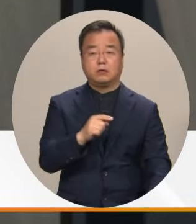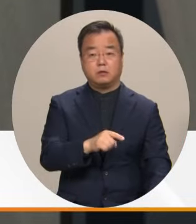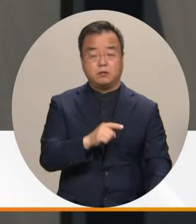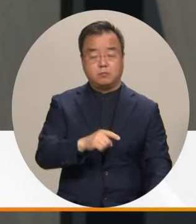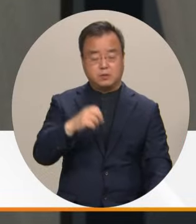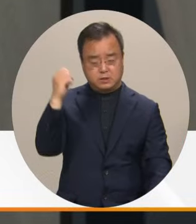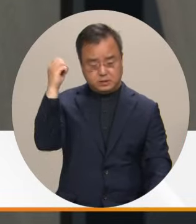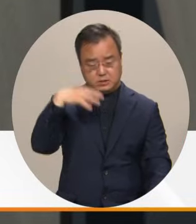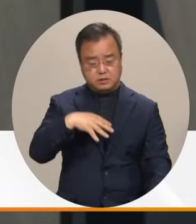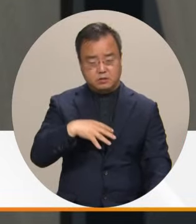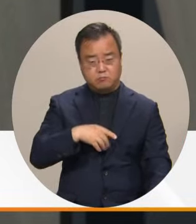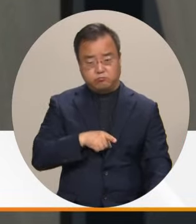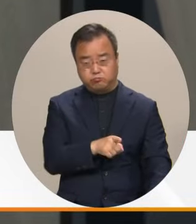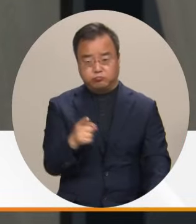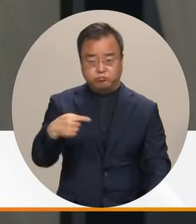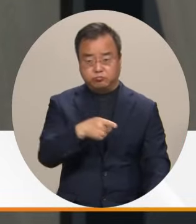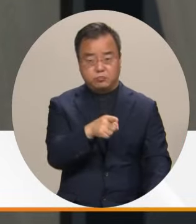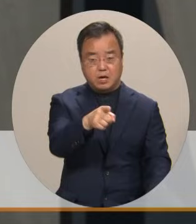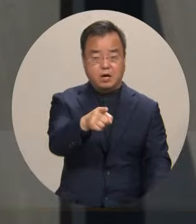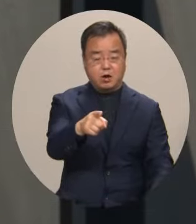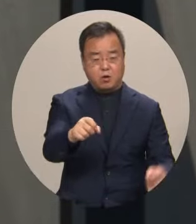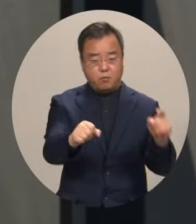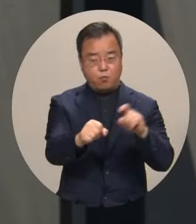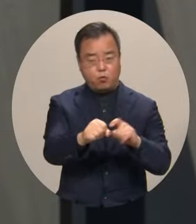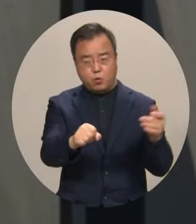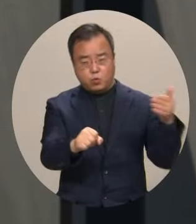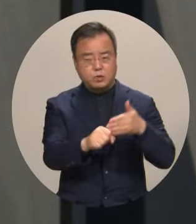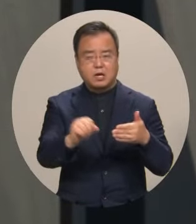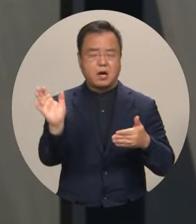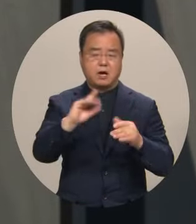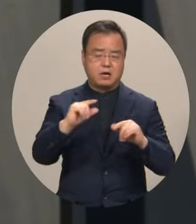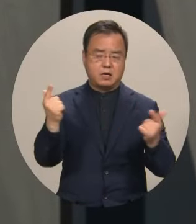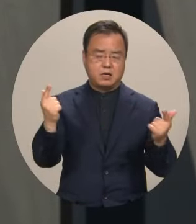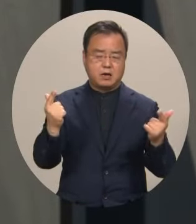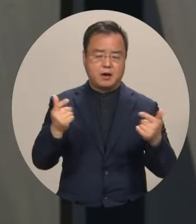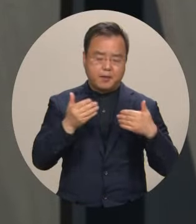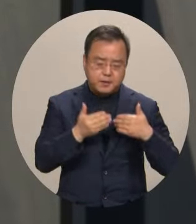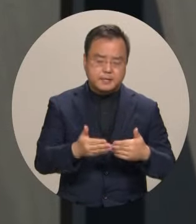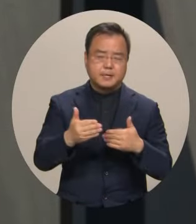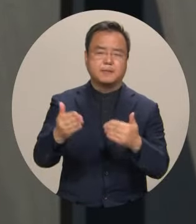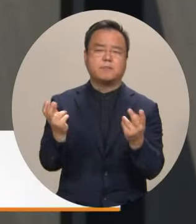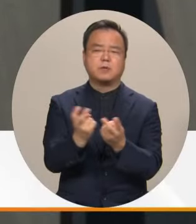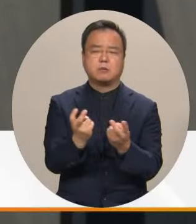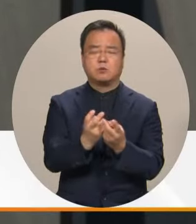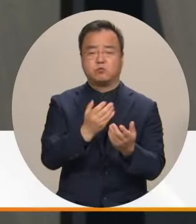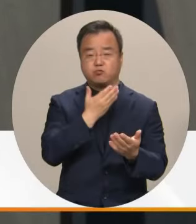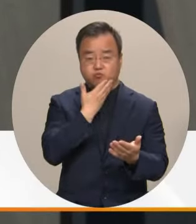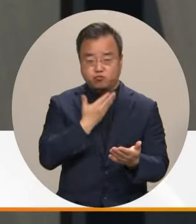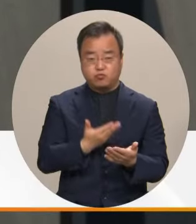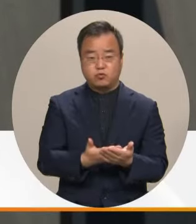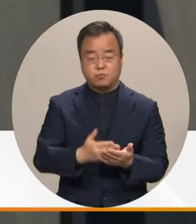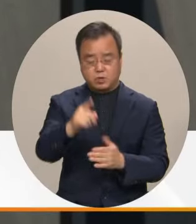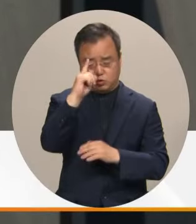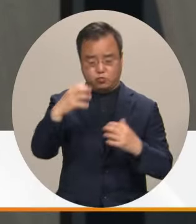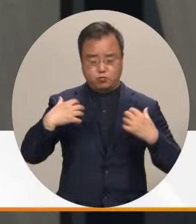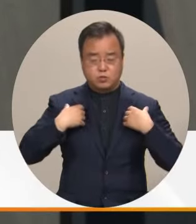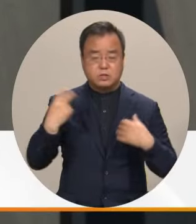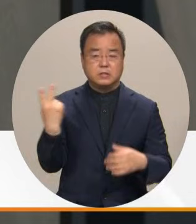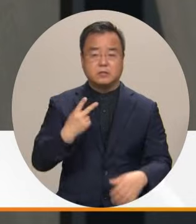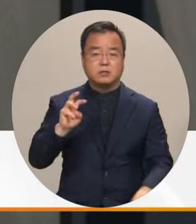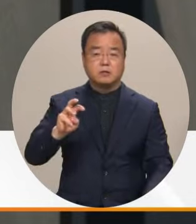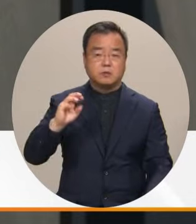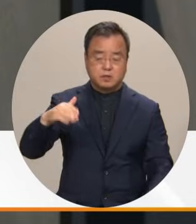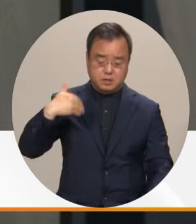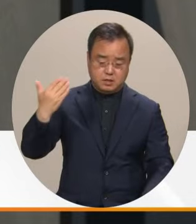목적지에도달하는것만이중요한게아니라는거죠.어떻게그곳에도달하는지가 더중요합니다.정부는현재 2030년이후를위한계획을전혀세워놓지않았습니다. 다음